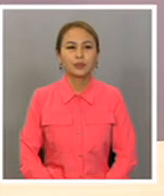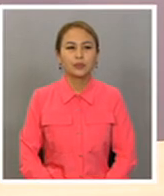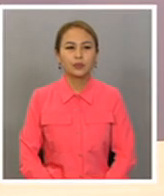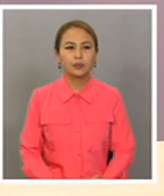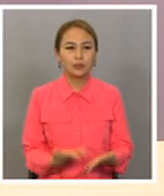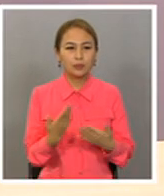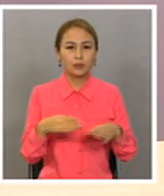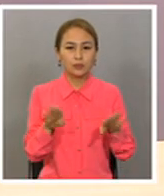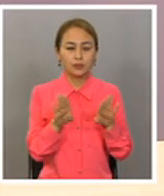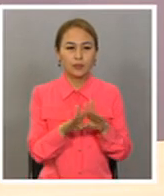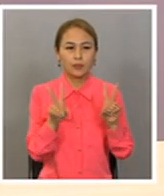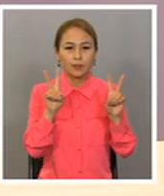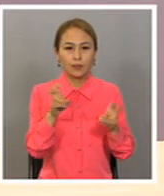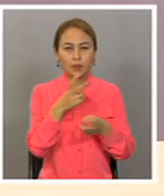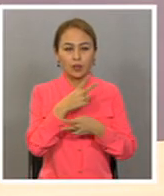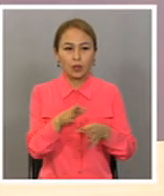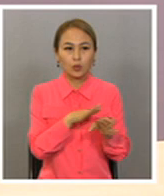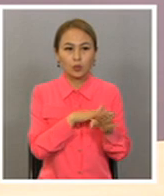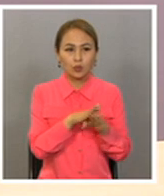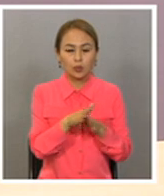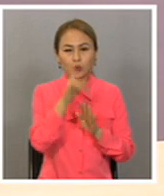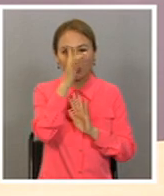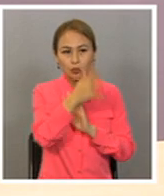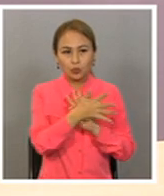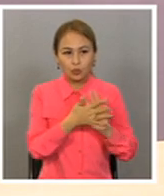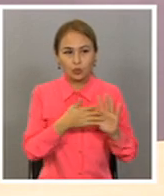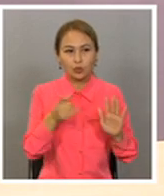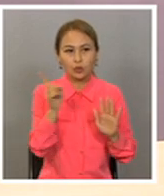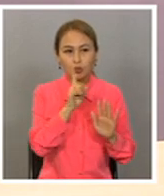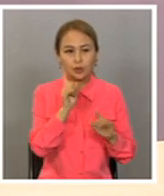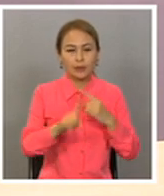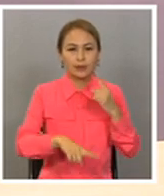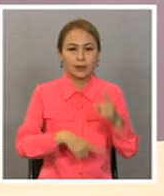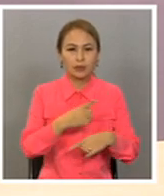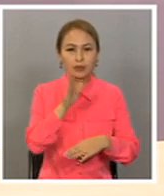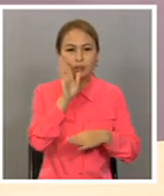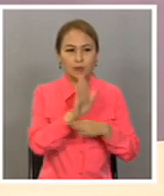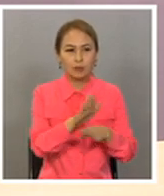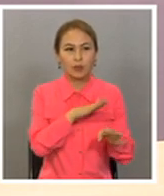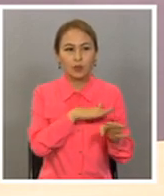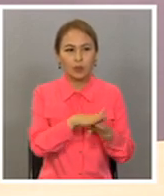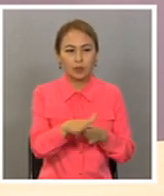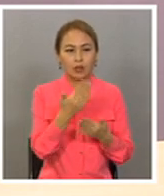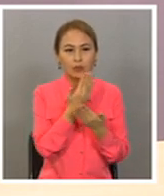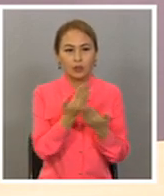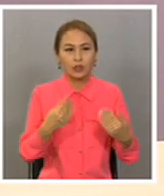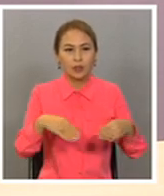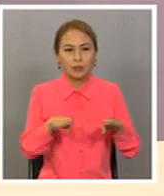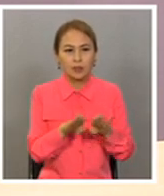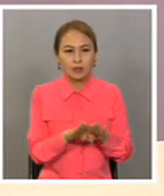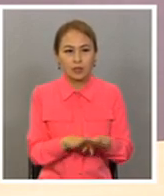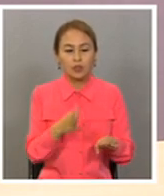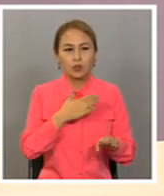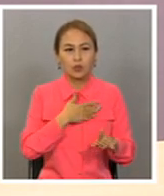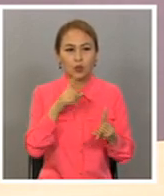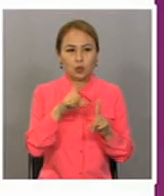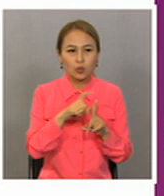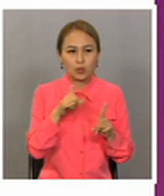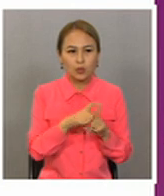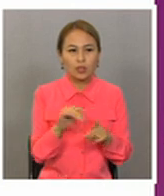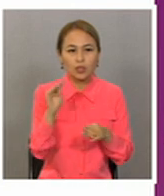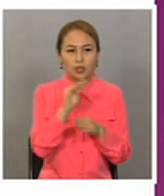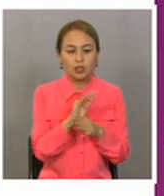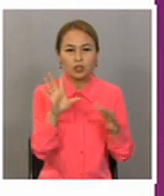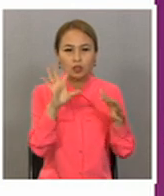болса, тақырыпты толығырақ түсіну үшін келесі тапсырманы орындайық. Мұнда бізге сөздер және